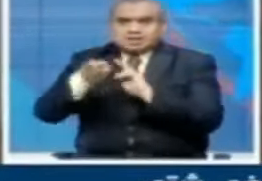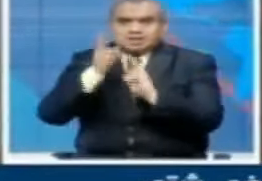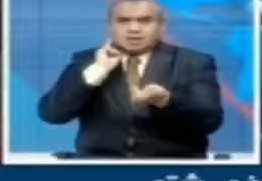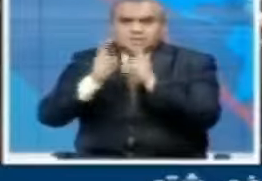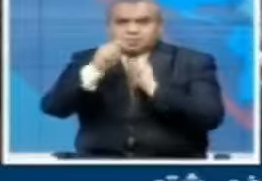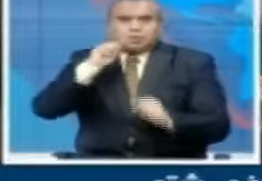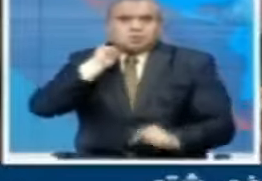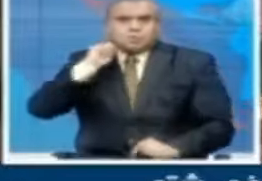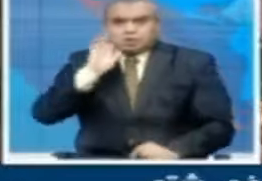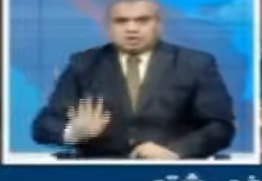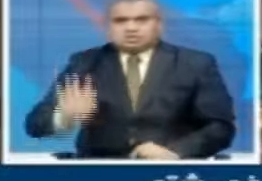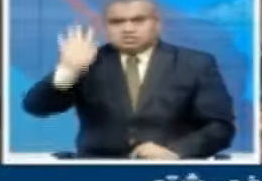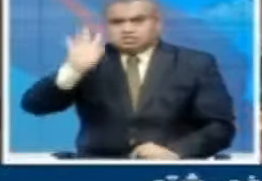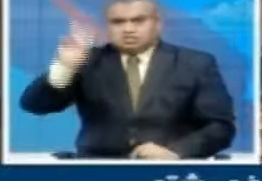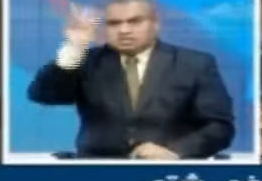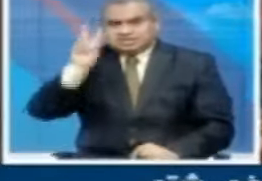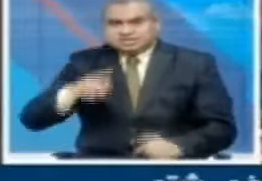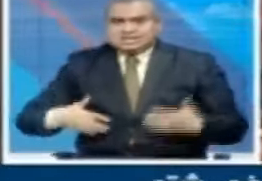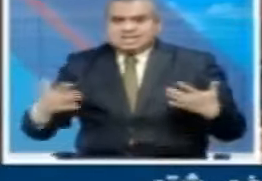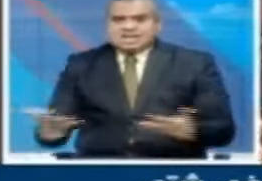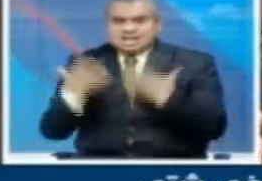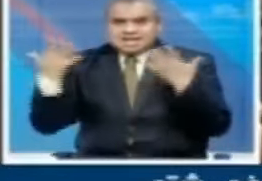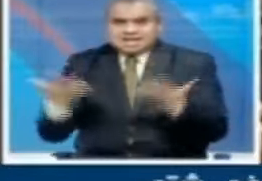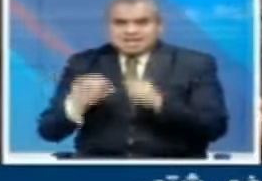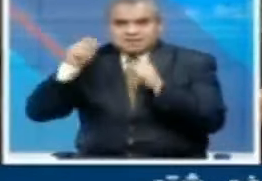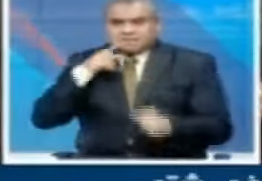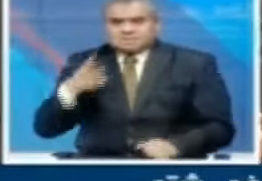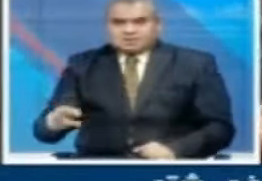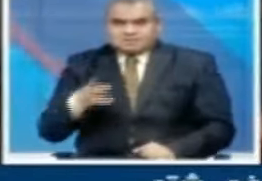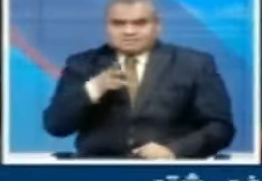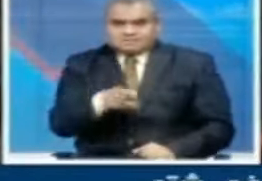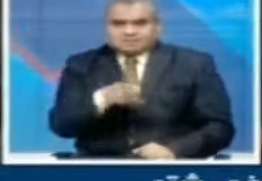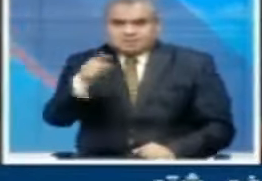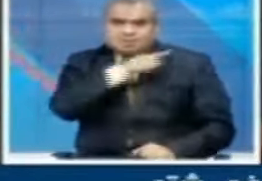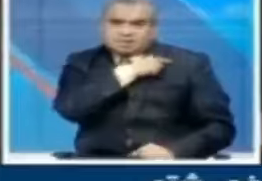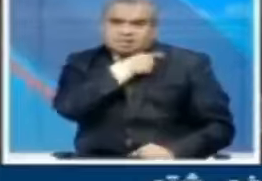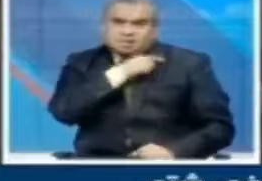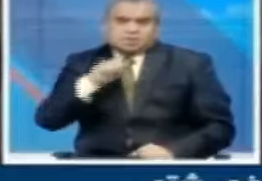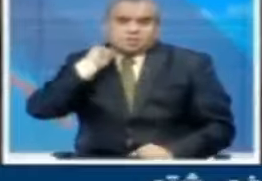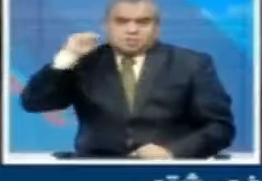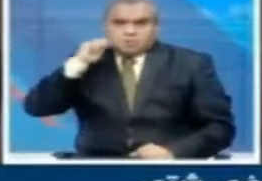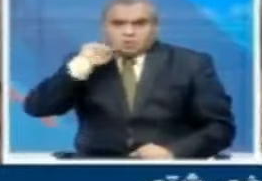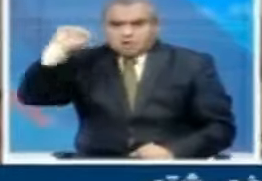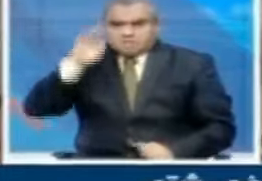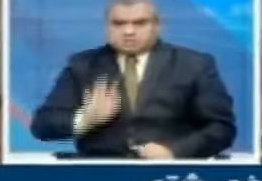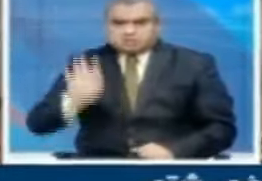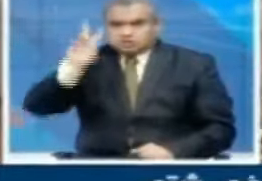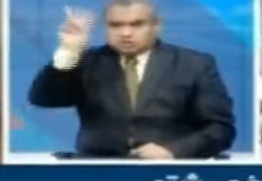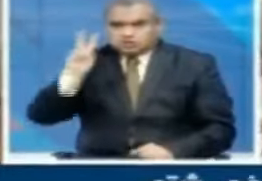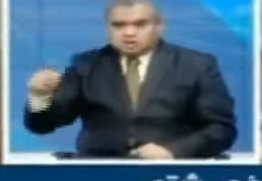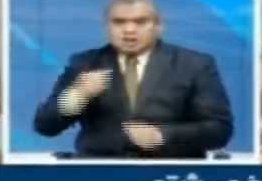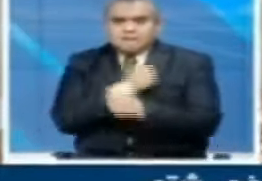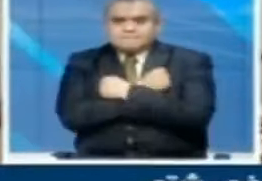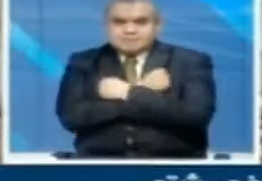محافظة شمال سيناء بعيدها القومي، افتتح المحافظ اللواء محمد عبد الفضيل شوشة متحف التراث